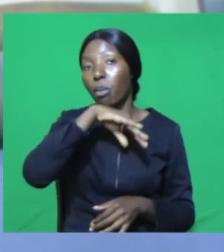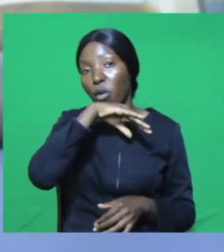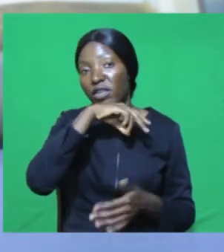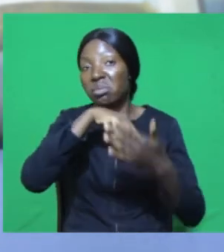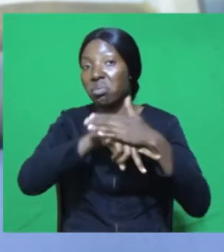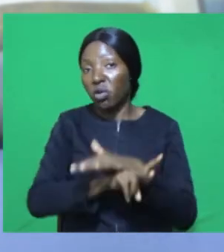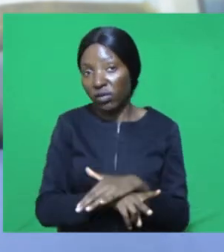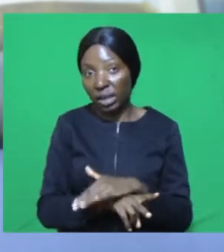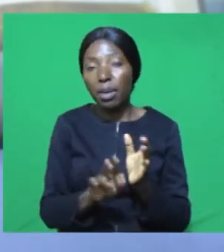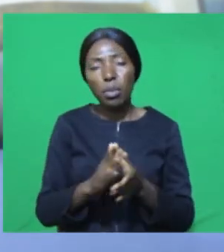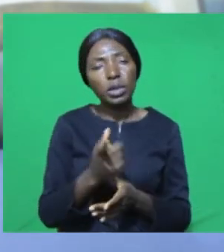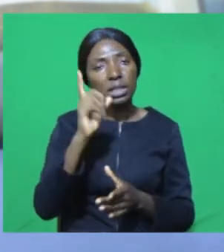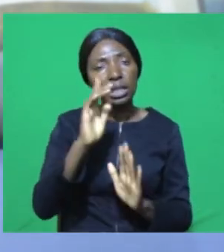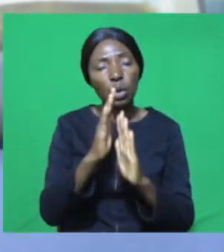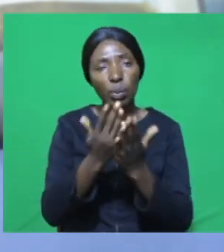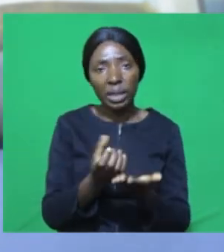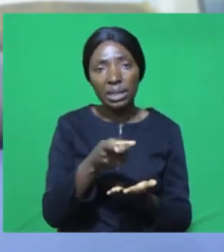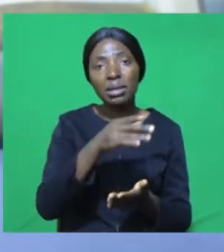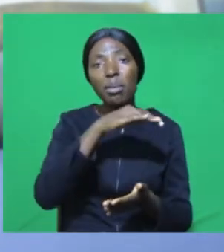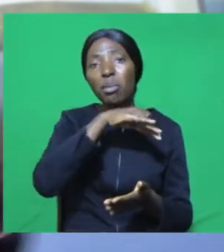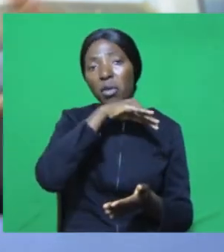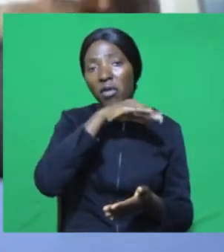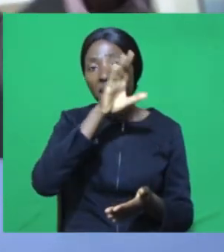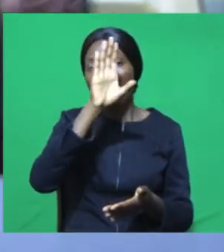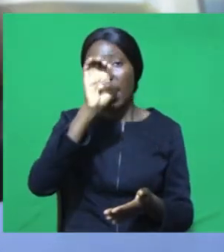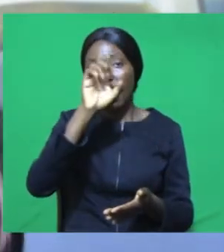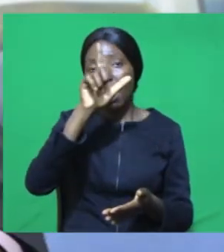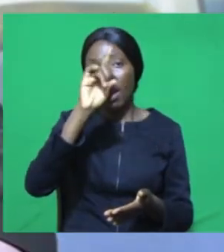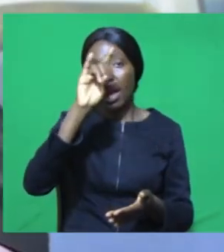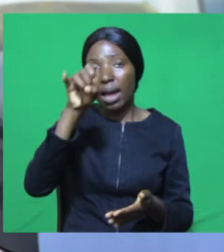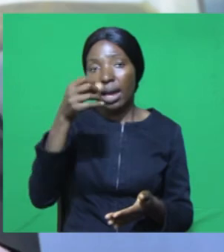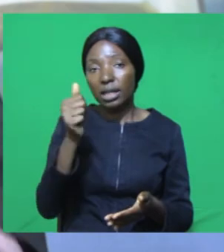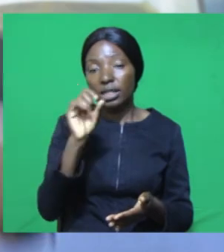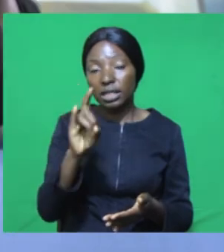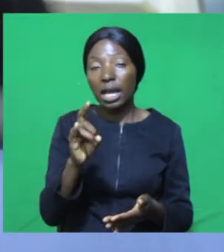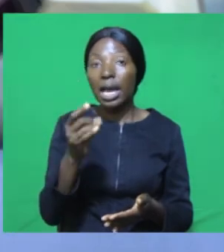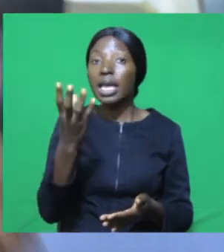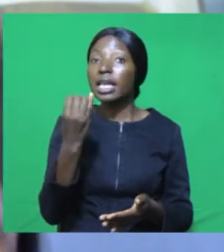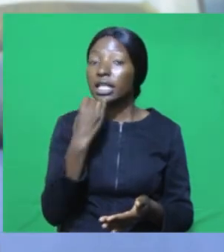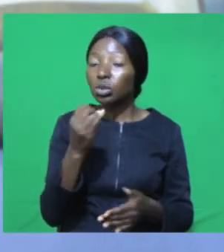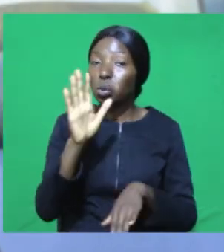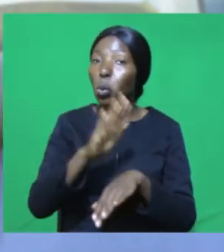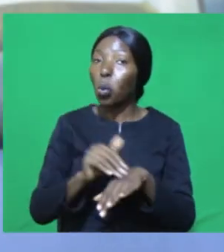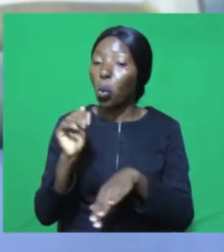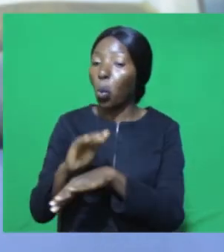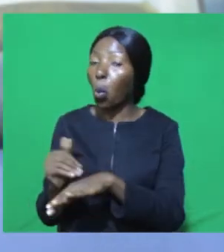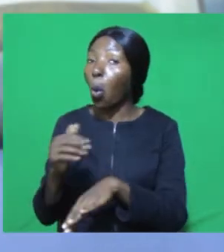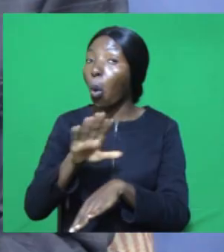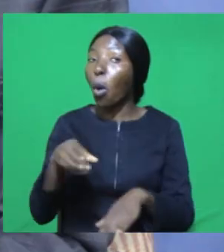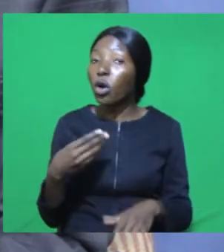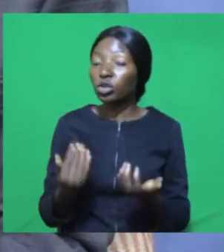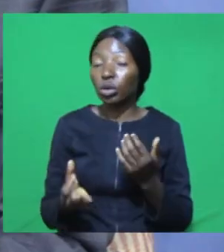raEria. Message inenge ina Eria. Ndeyekudaidza vana vaMwari kuti vamire panzvimbo dzavo dziri